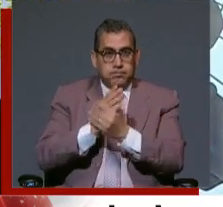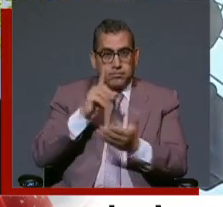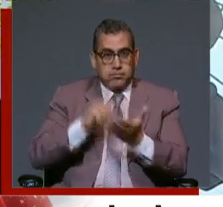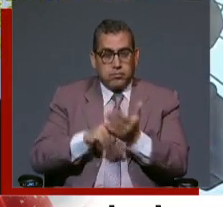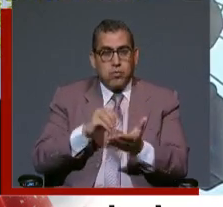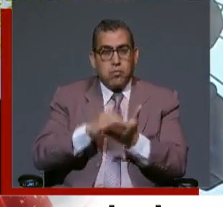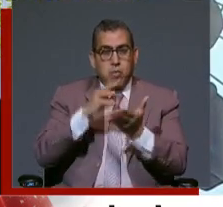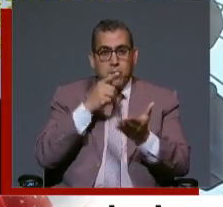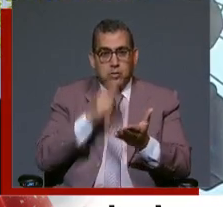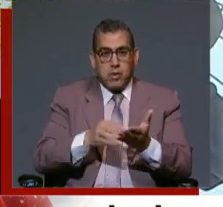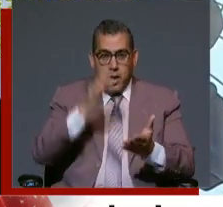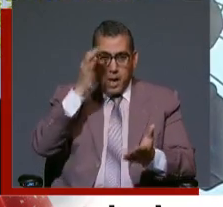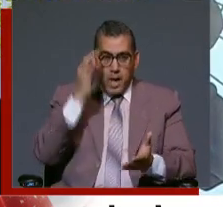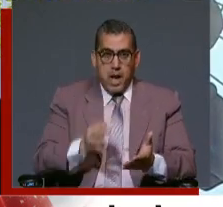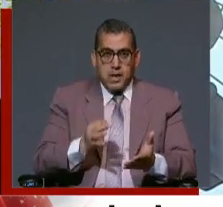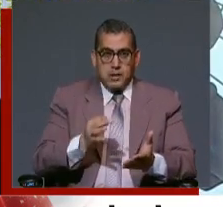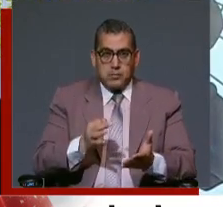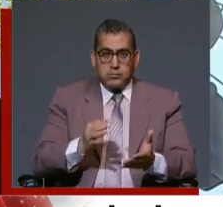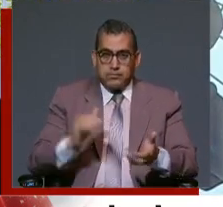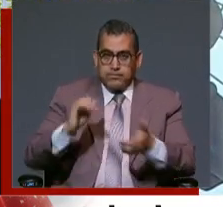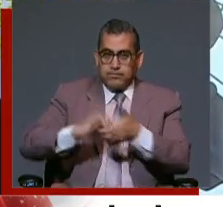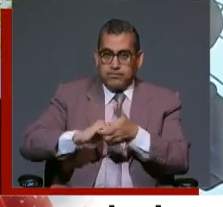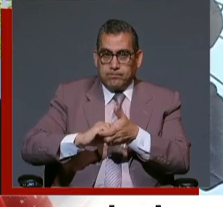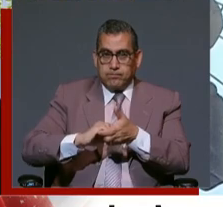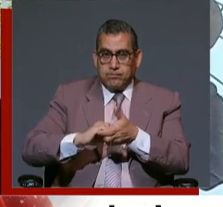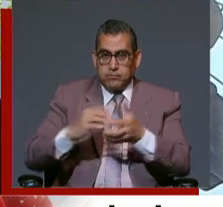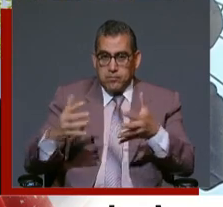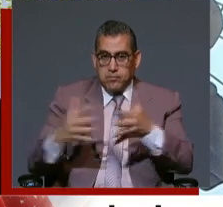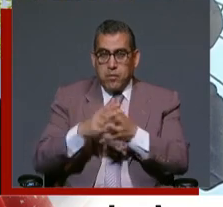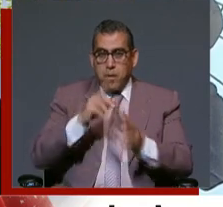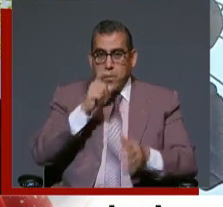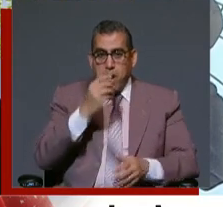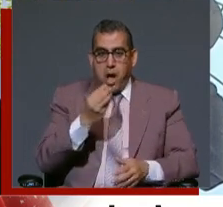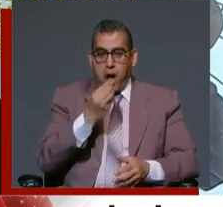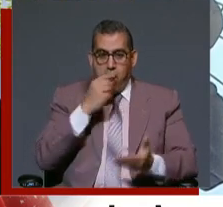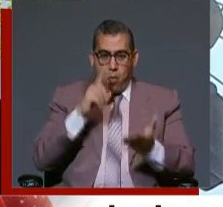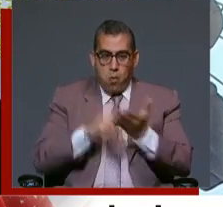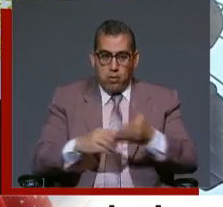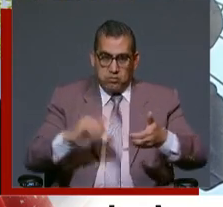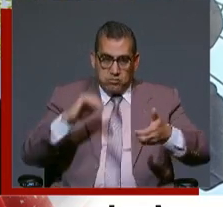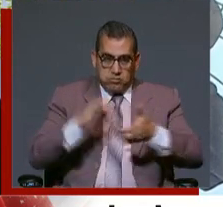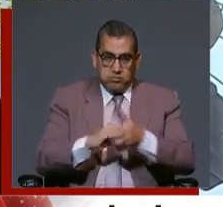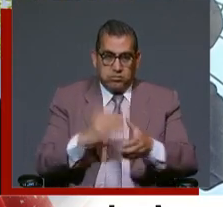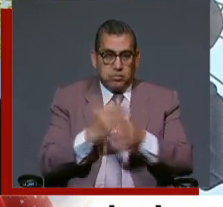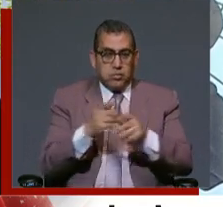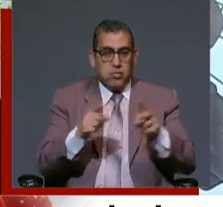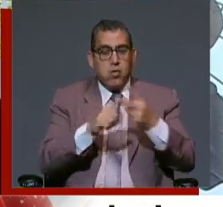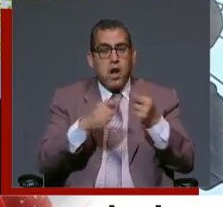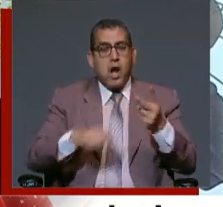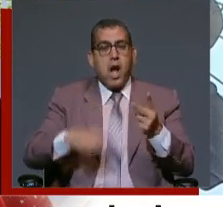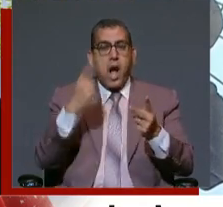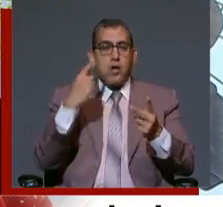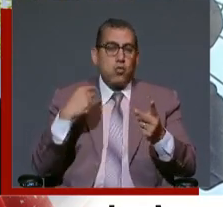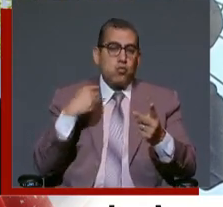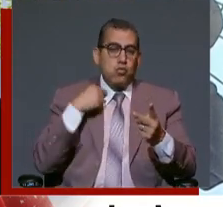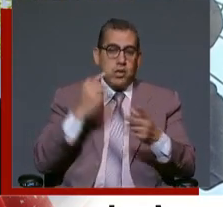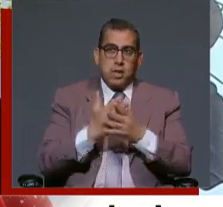مبادرة الارتباط المتواجد بين الماء والغذاء والطاقة، وهي محاولة جريئة